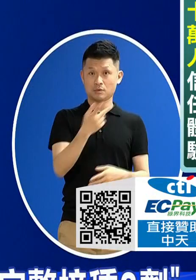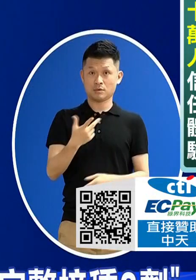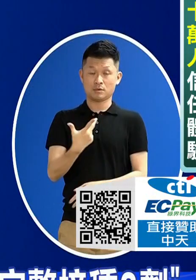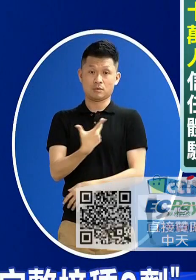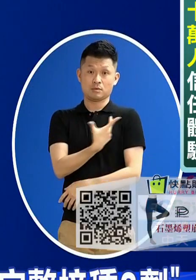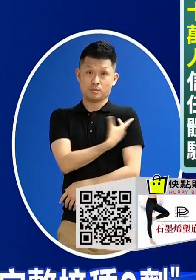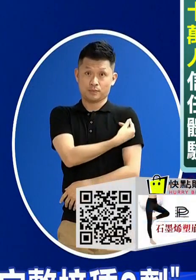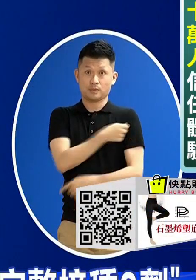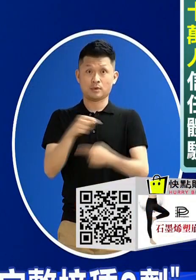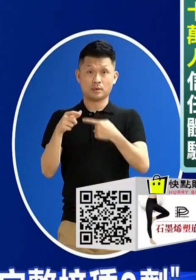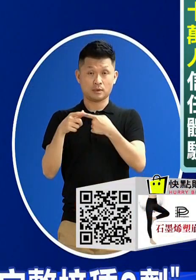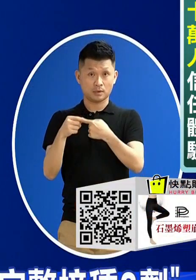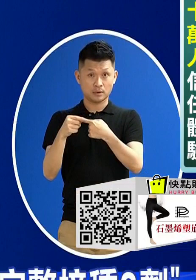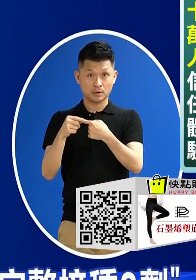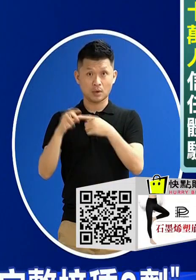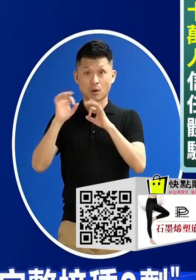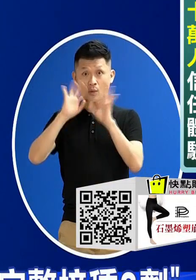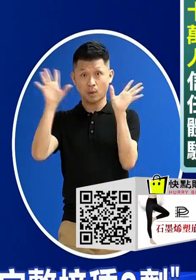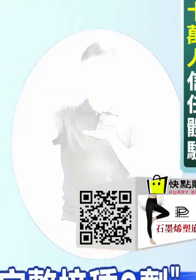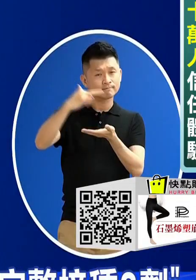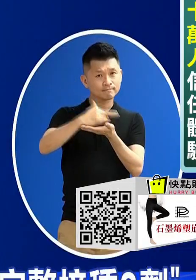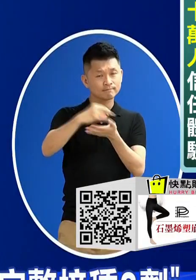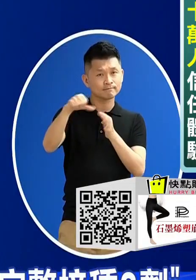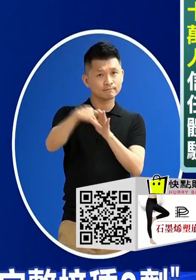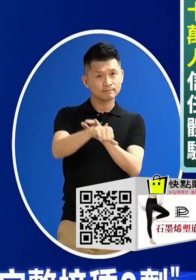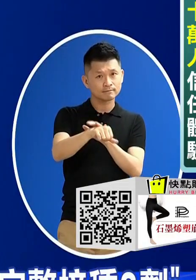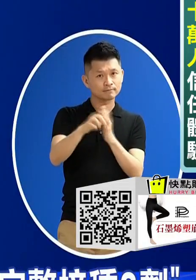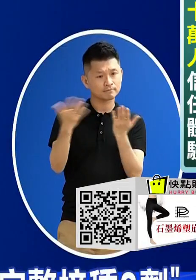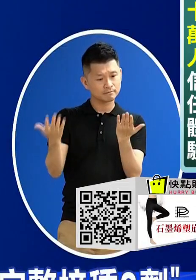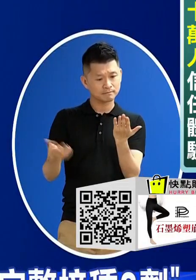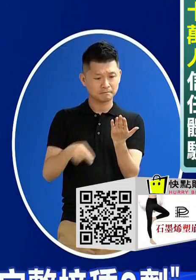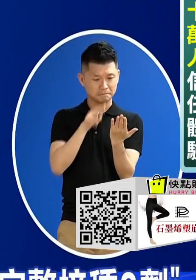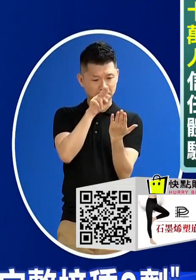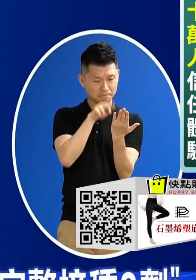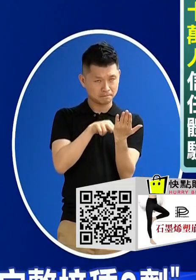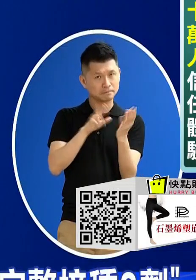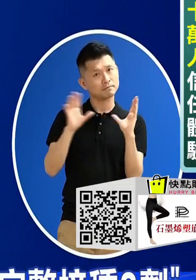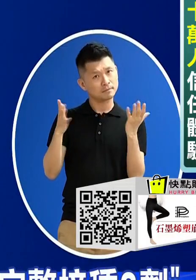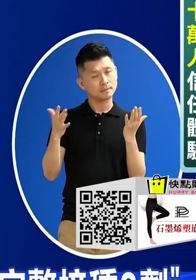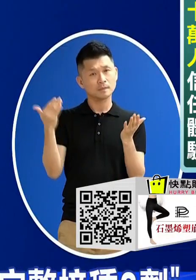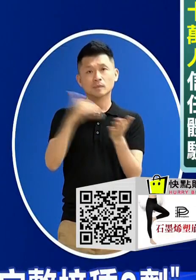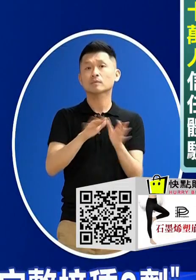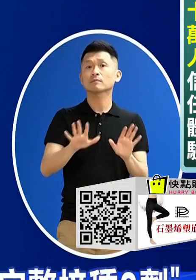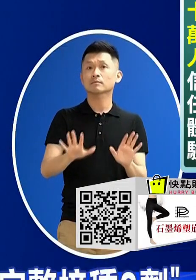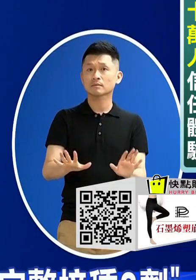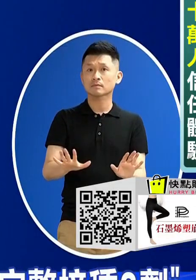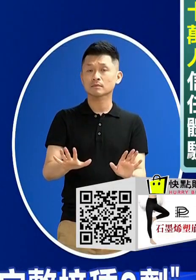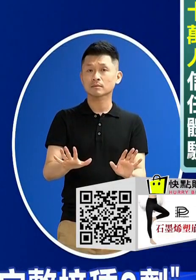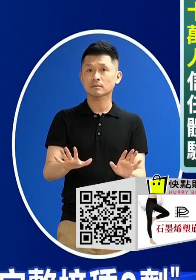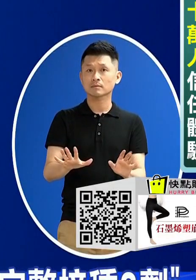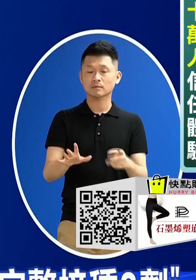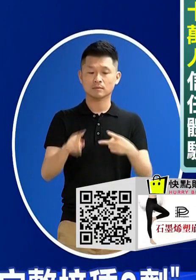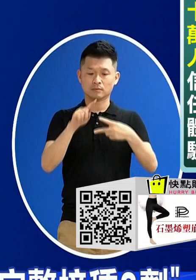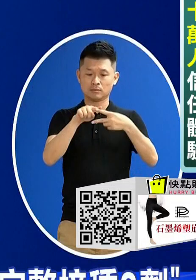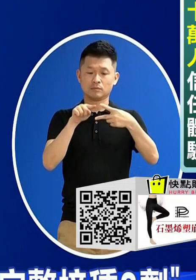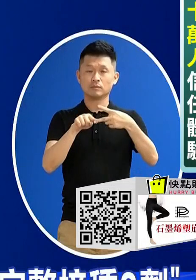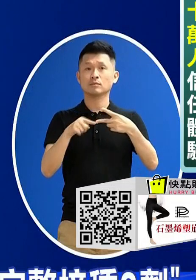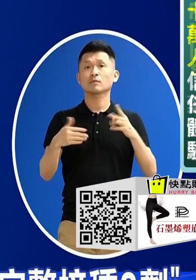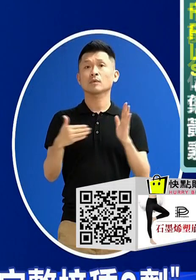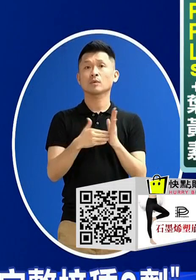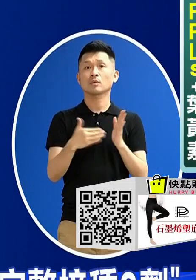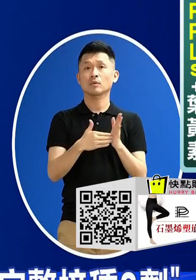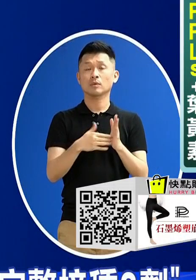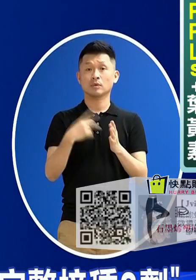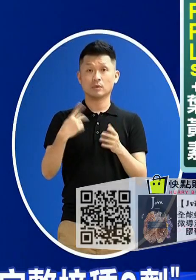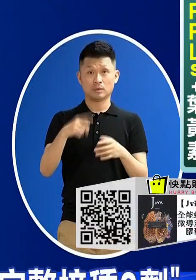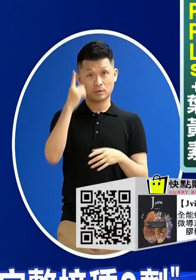了1剂的，也是辉瑞 BNT 疫苗。看起来应该是也是就是到现在来讲也是接种完2剂，然后已